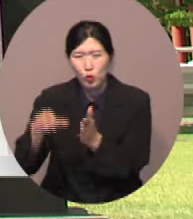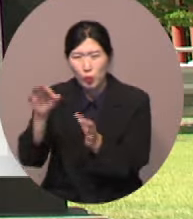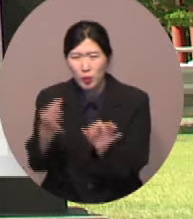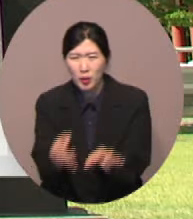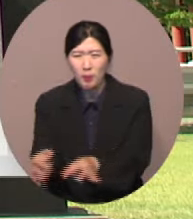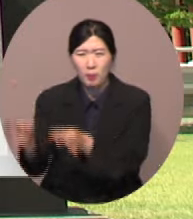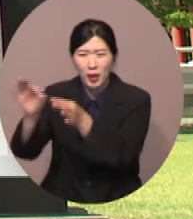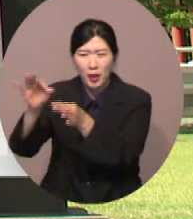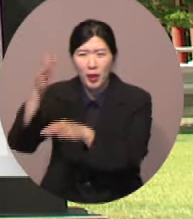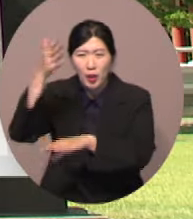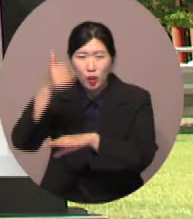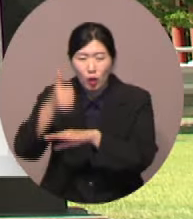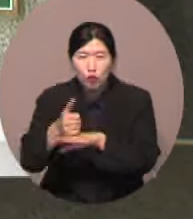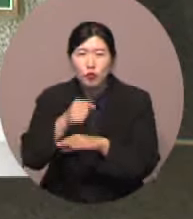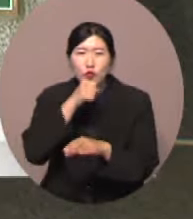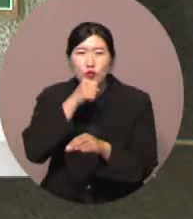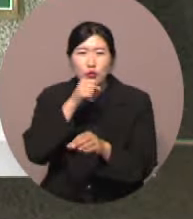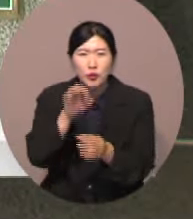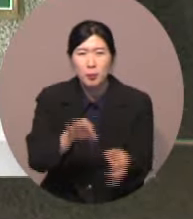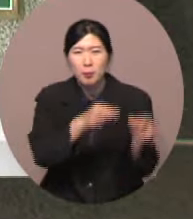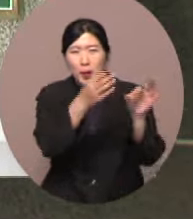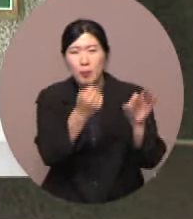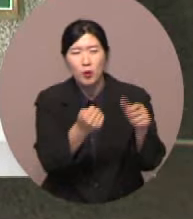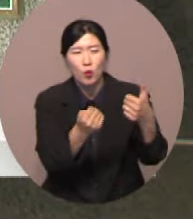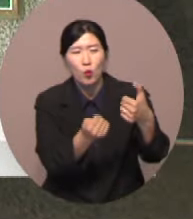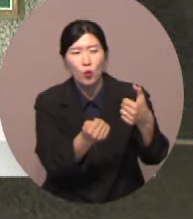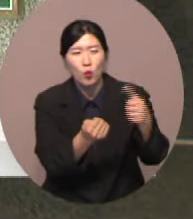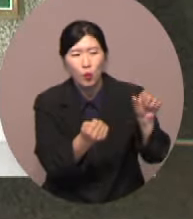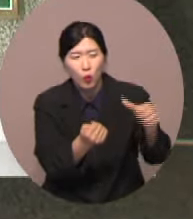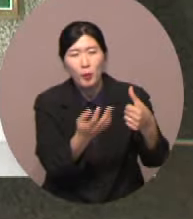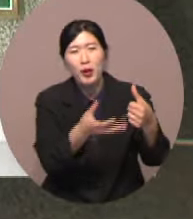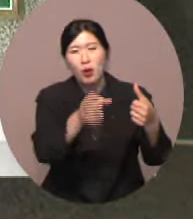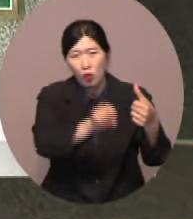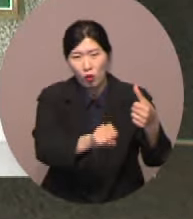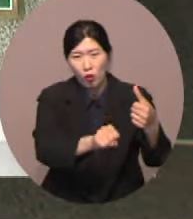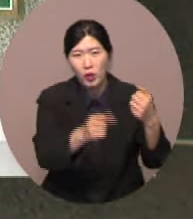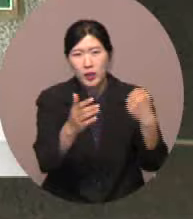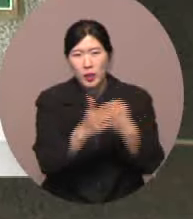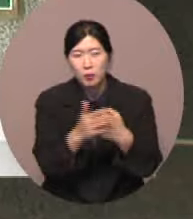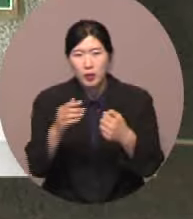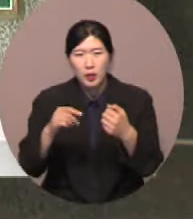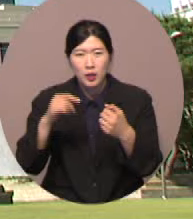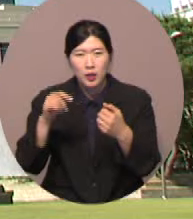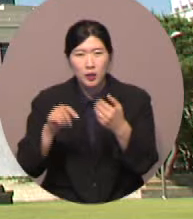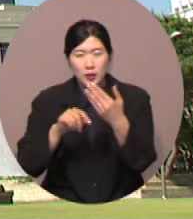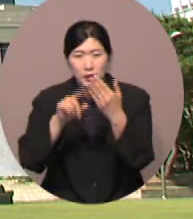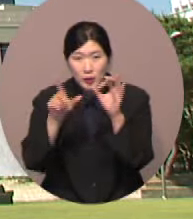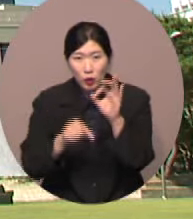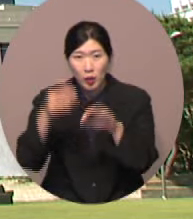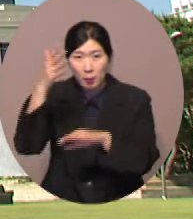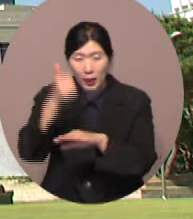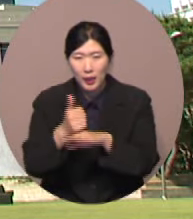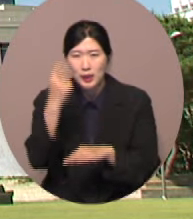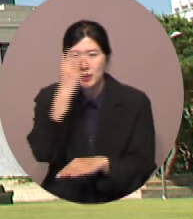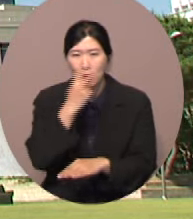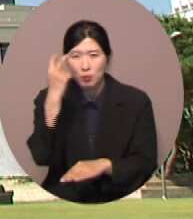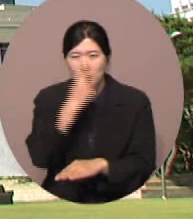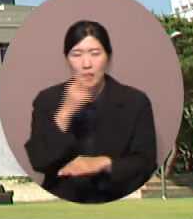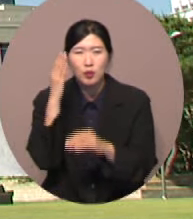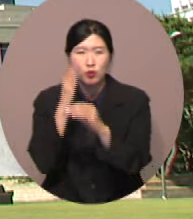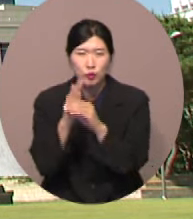증가로 500억 원가량 사업비가 증액되는 KDI 빠르면 다음 달 말까지 사업 재검토를 진행하고